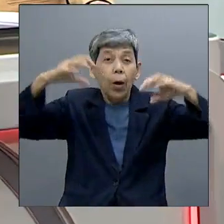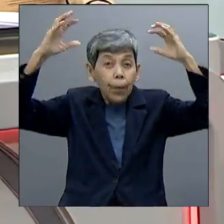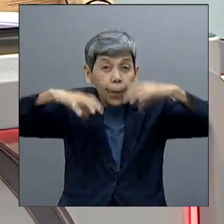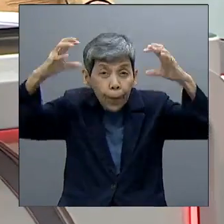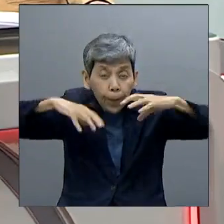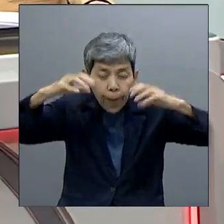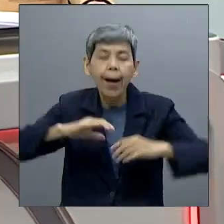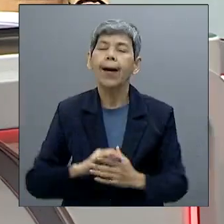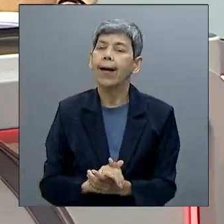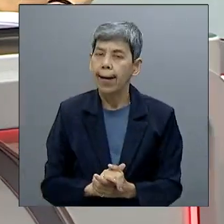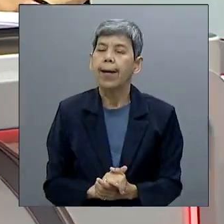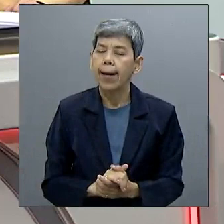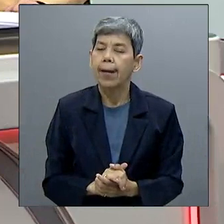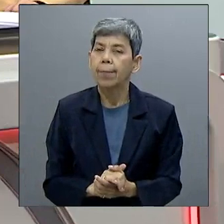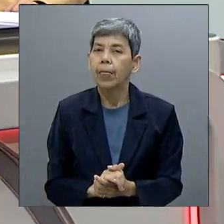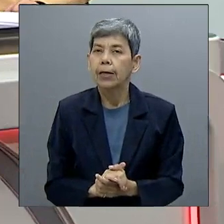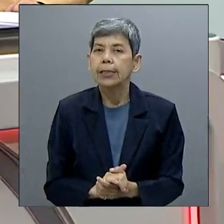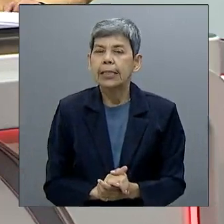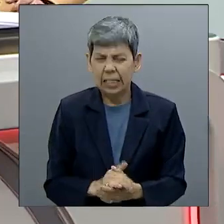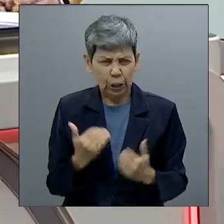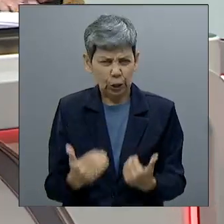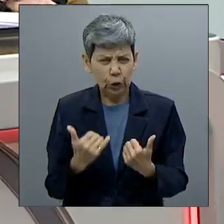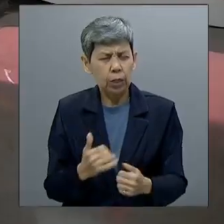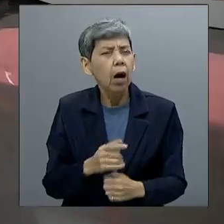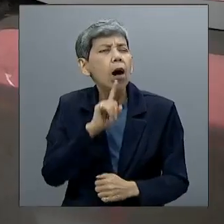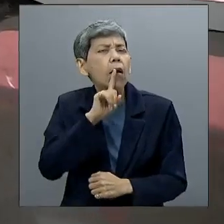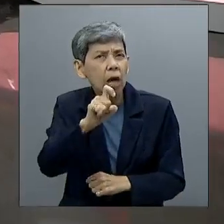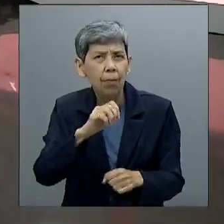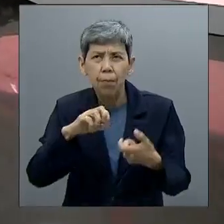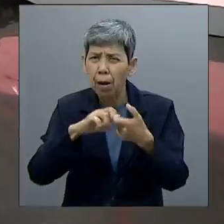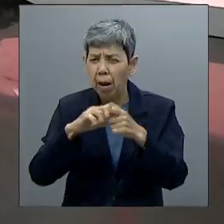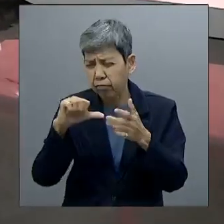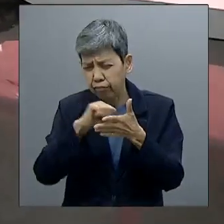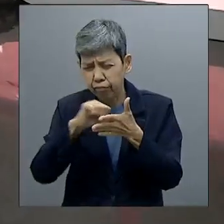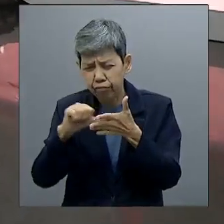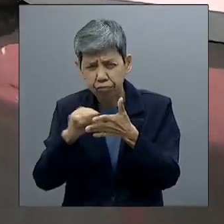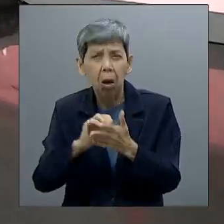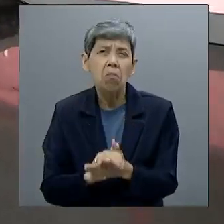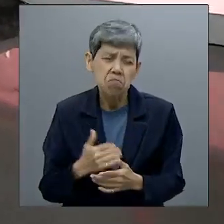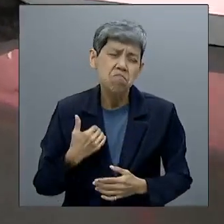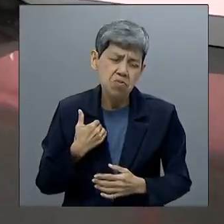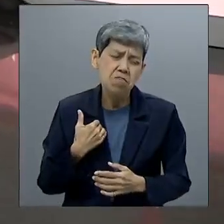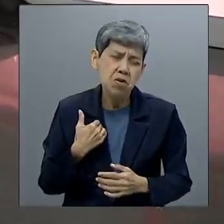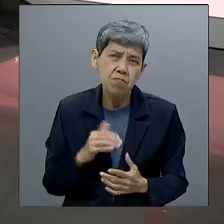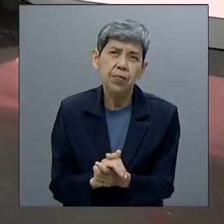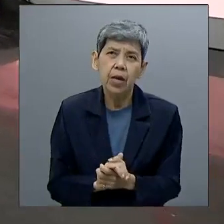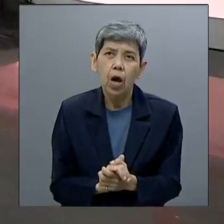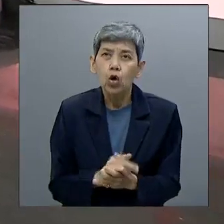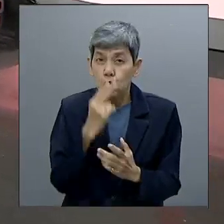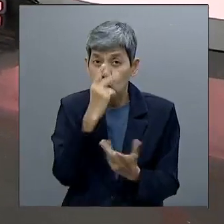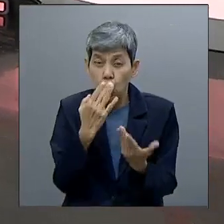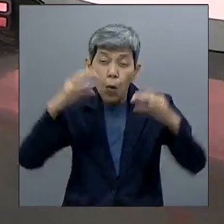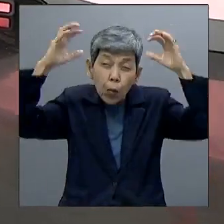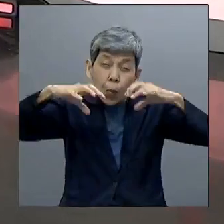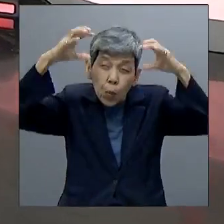เพิ่มขึ้นในหลายพื้นที่นั่นเองแต่ว่าคุณวินิษฐาตอนนี้คำถามเรื่องของการแก้ไขปัญหาระยะยาวมันก็ดังขึ้นมาเหมือนกันนะคะจะรอพึ่งฟ้าพึ่งฝน